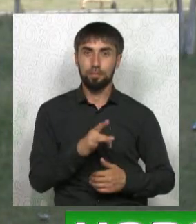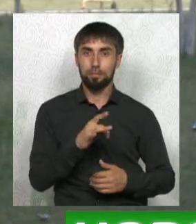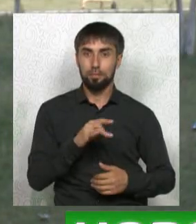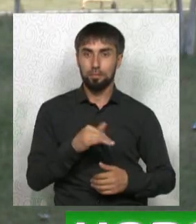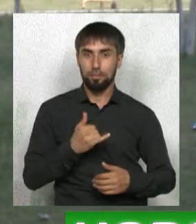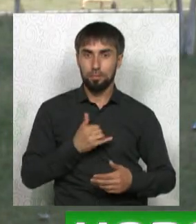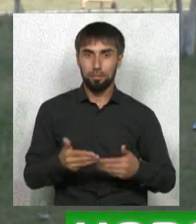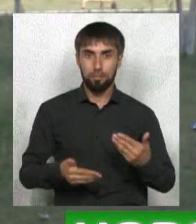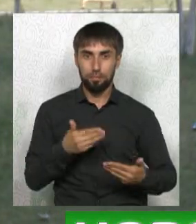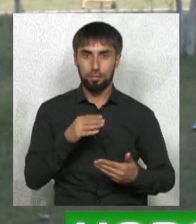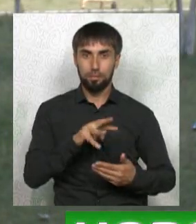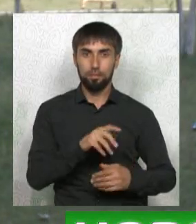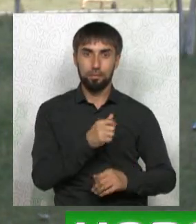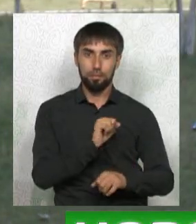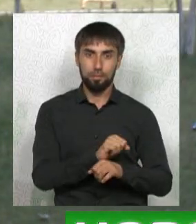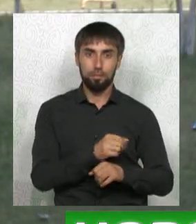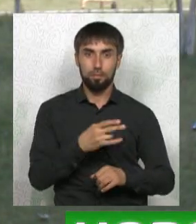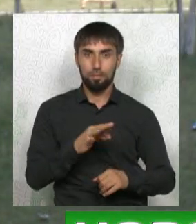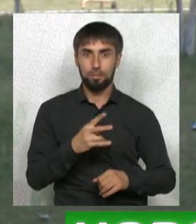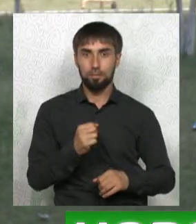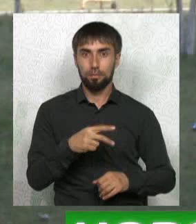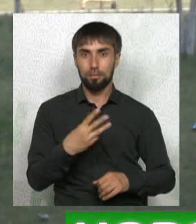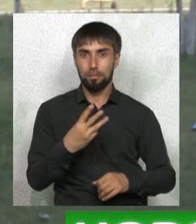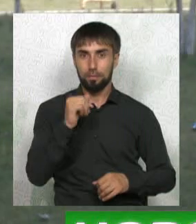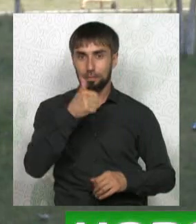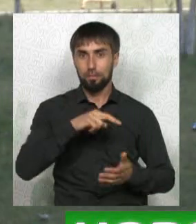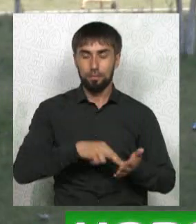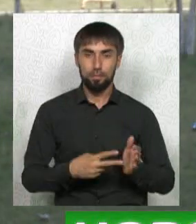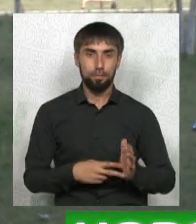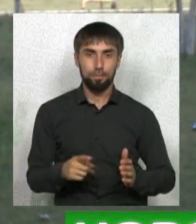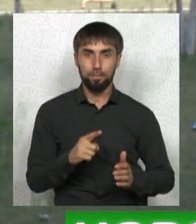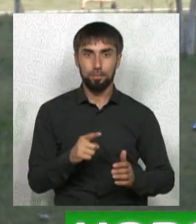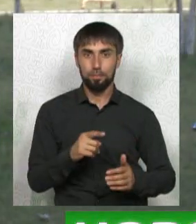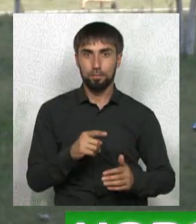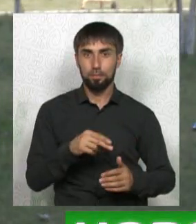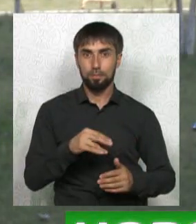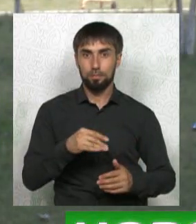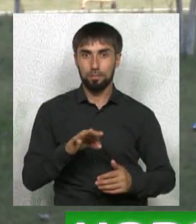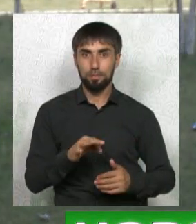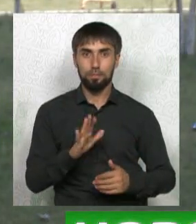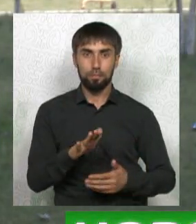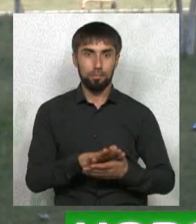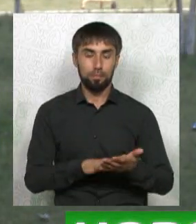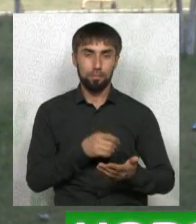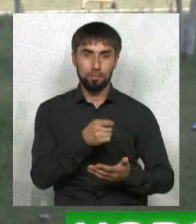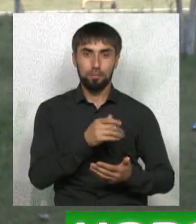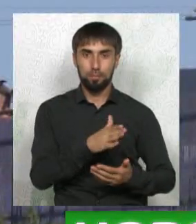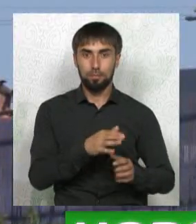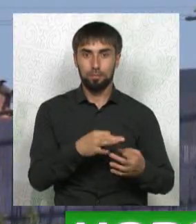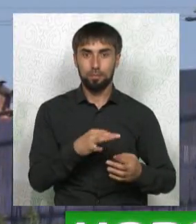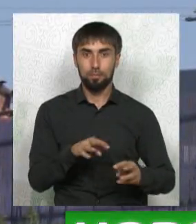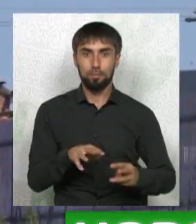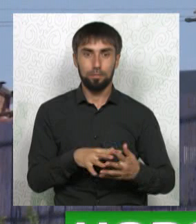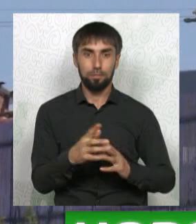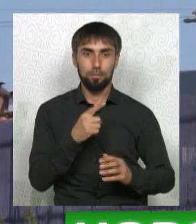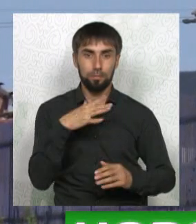нас рассмотрение там приостановлено. Но мы на 2023 год планируем, что положительная заявка будет одобрена в Минсельхозе России.